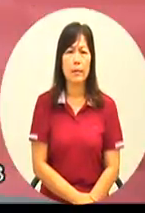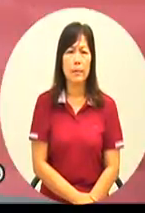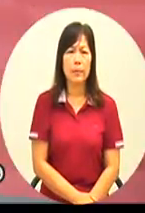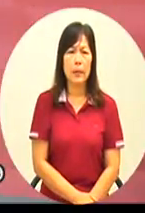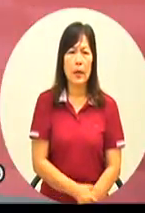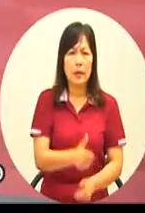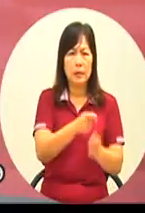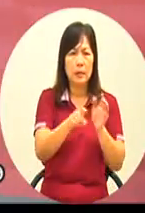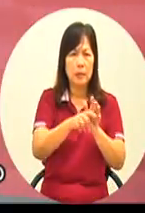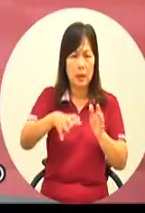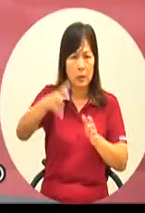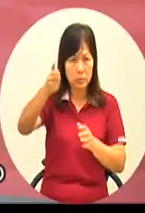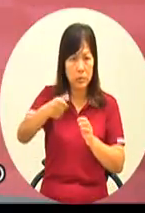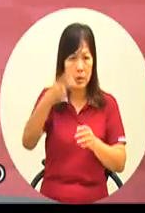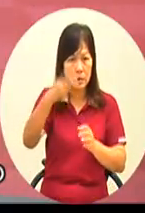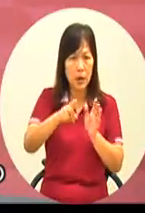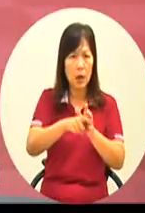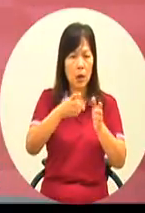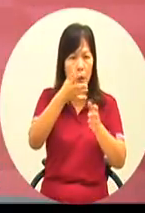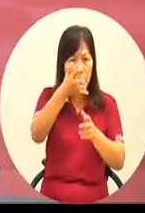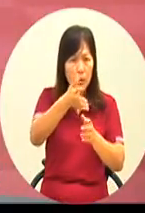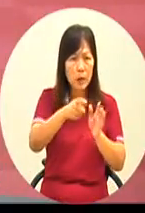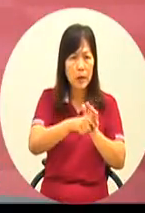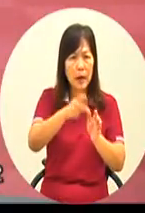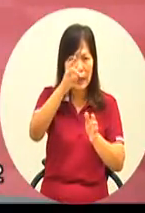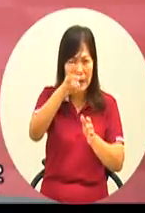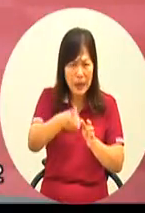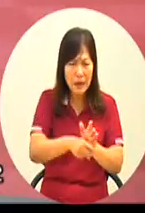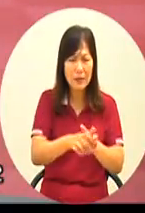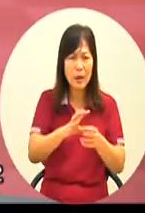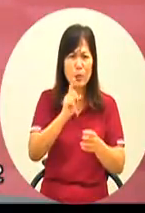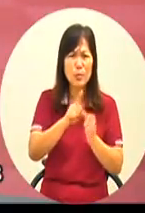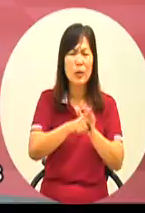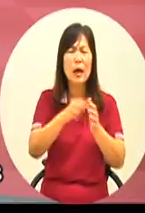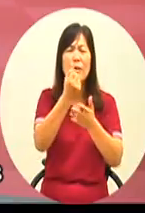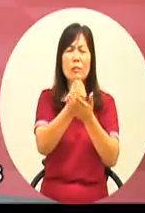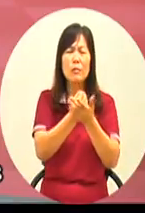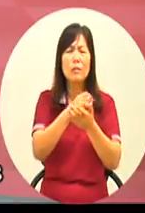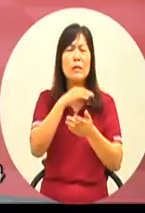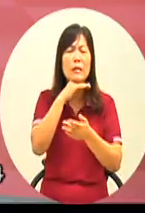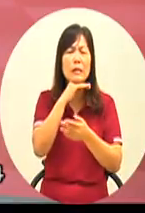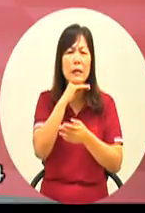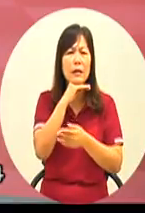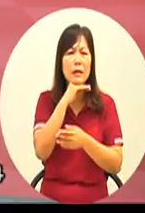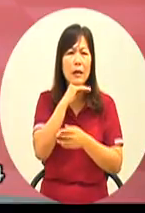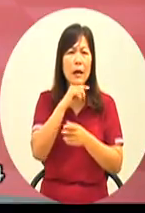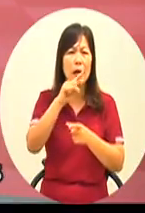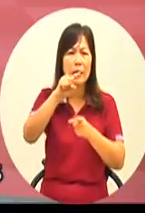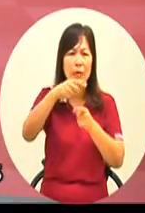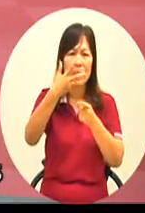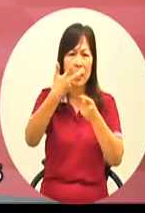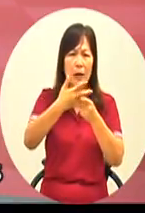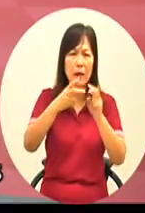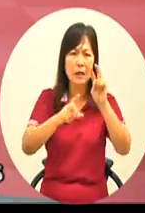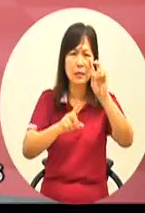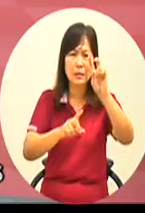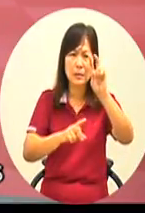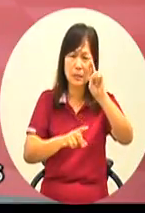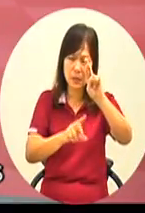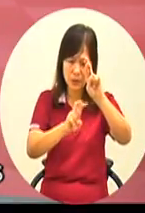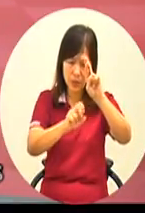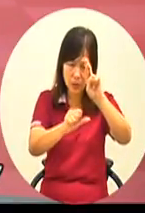谢谢局长。最后一个重复一下，你不要老跟那个一百 这个空气年十二月二五以后哈，